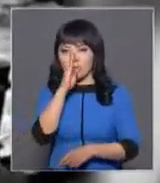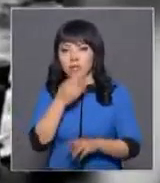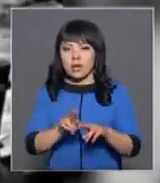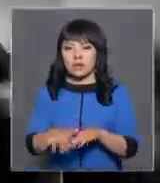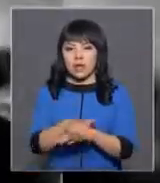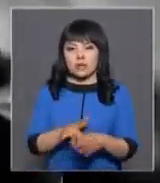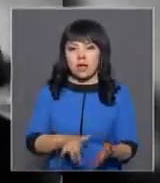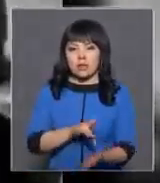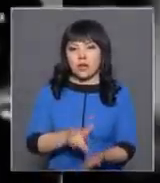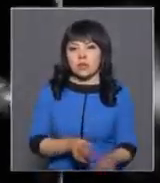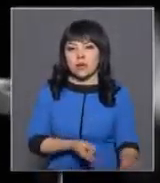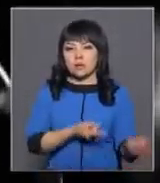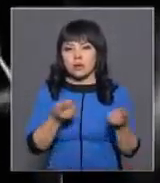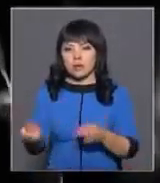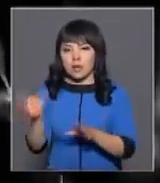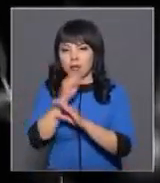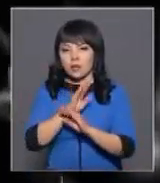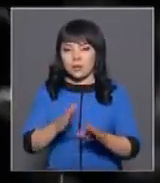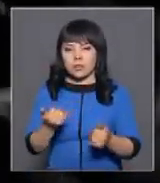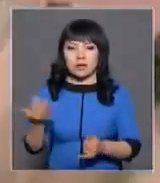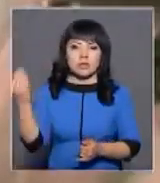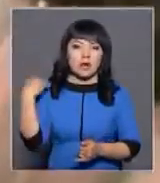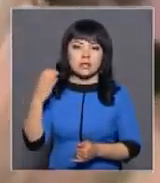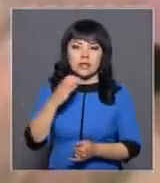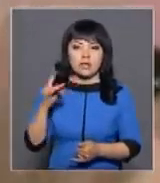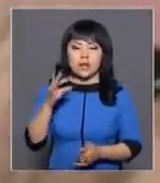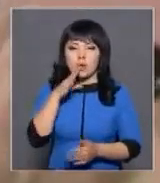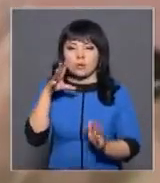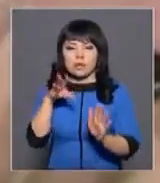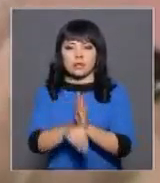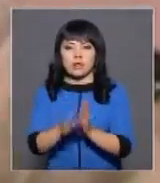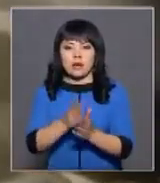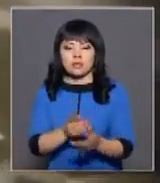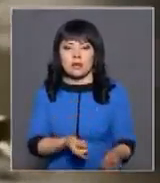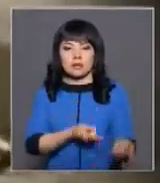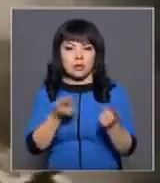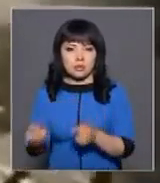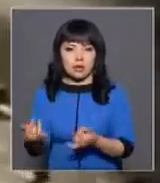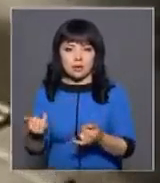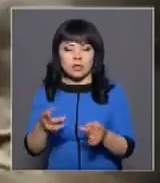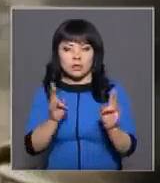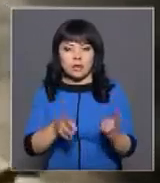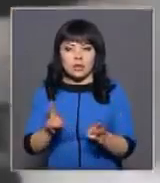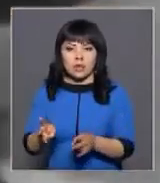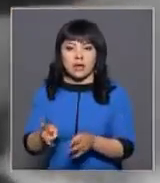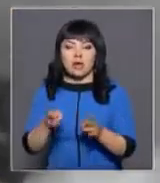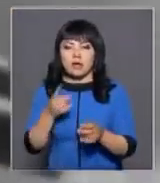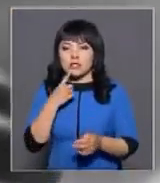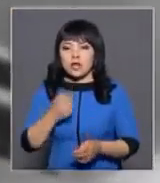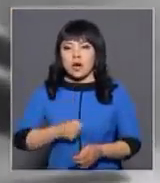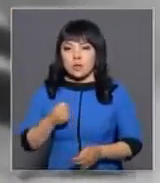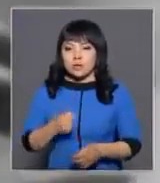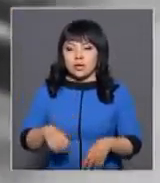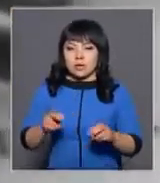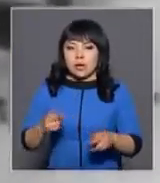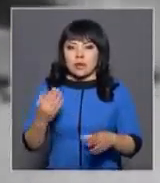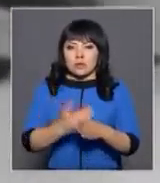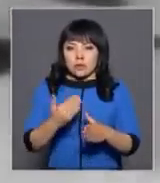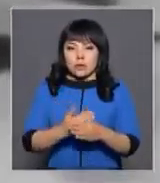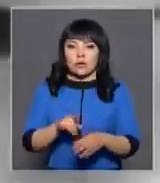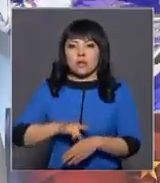кезінде Раиса Александрқызы кеңес әскерлері шоғырланған бөлімге түседі. Осында жаралы жауынгерлерге көмек көрсетіп, кейін